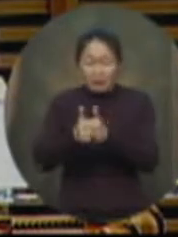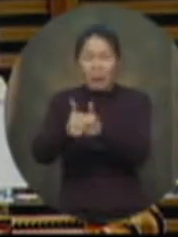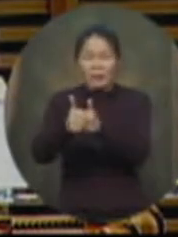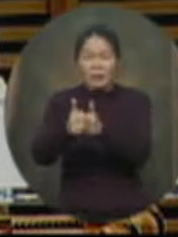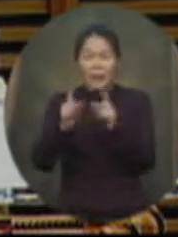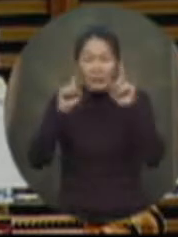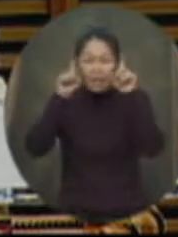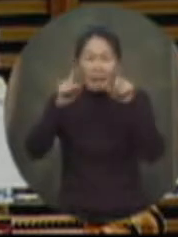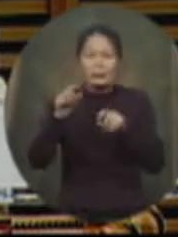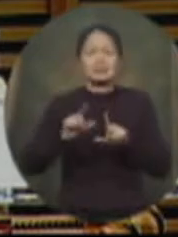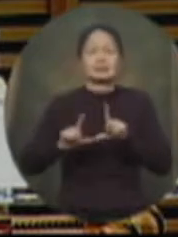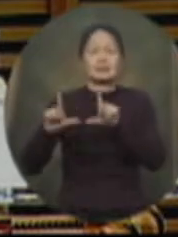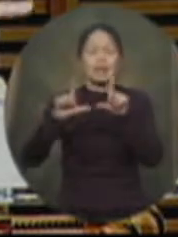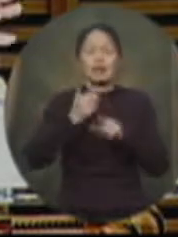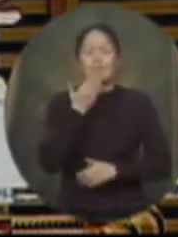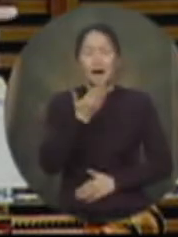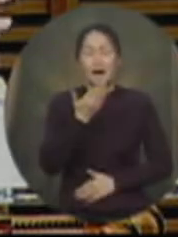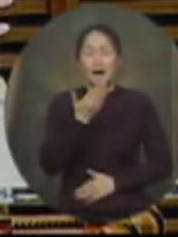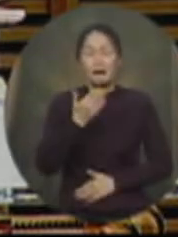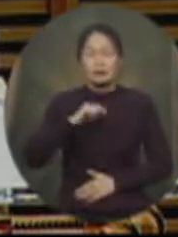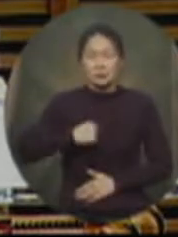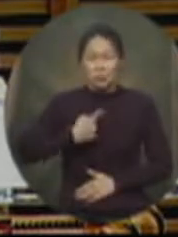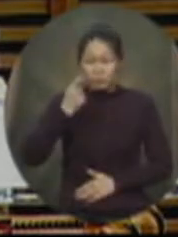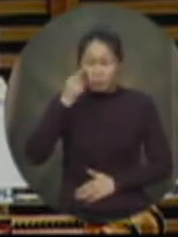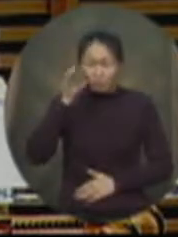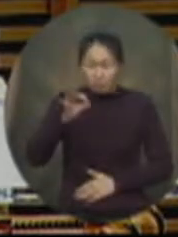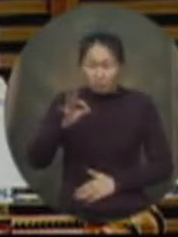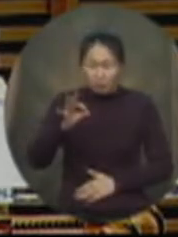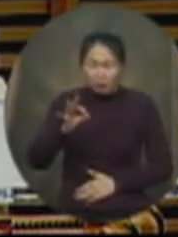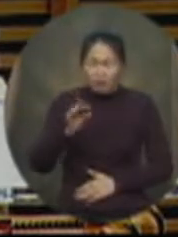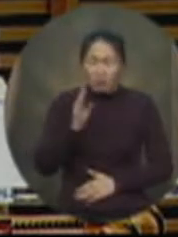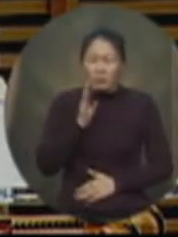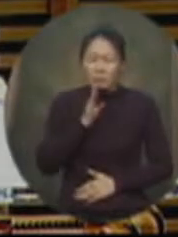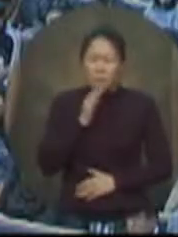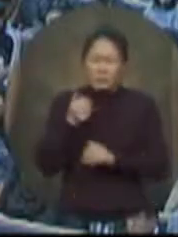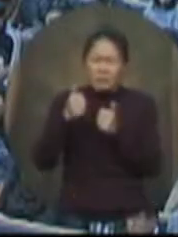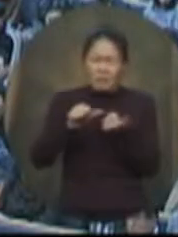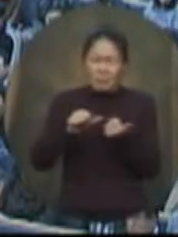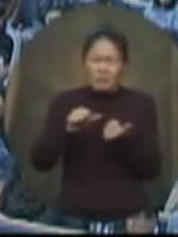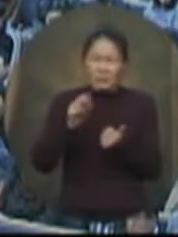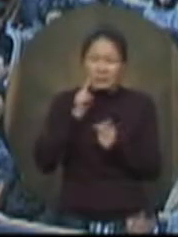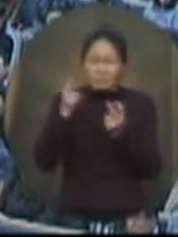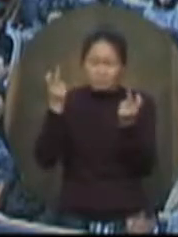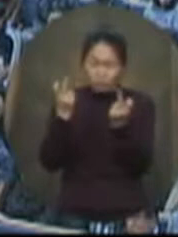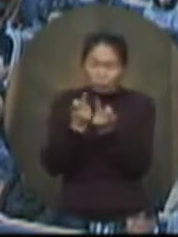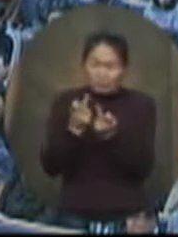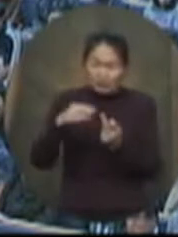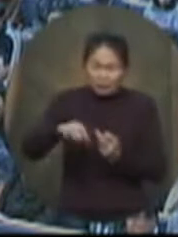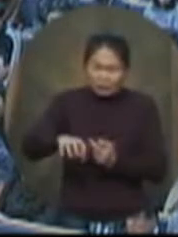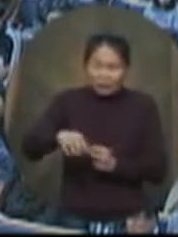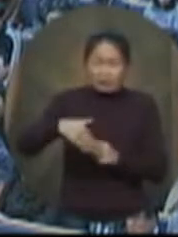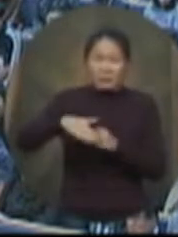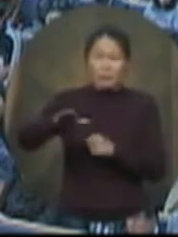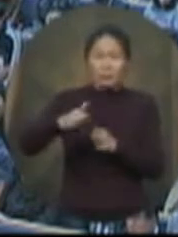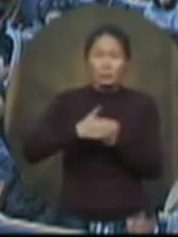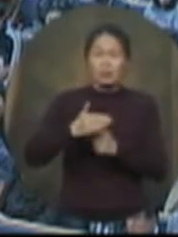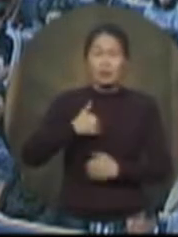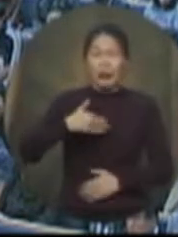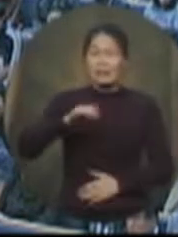자기 눈에 보기에 사망의 음침한 골짜기 라고 나는 안가요 이러면 그 양은 죽는 거죠